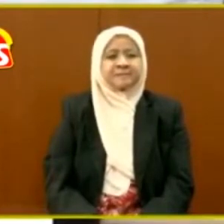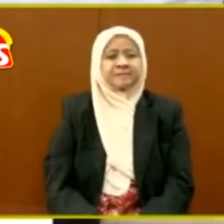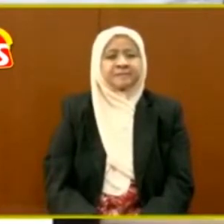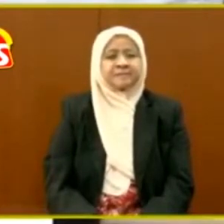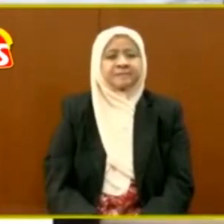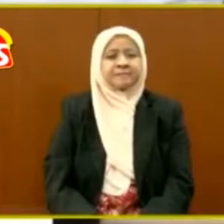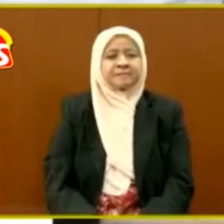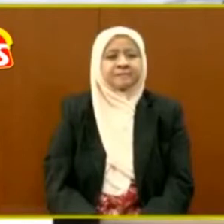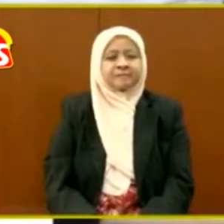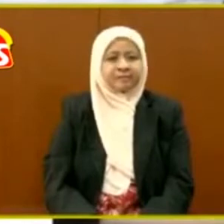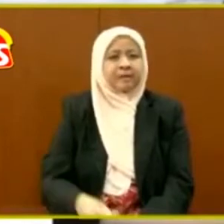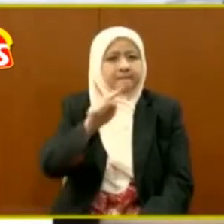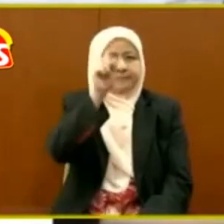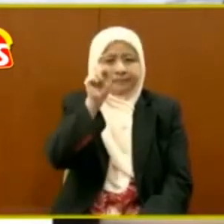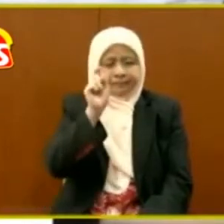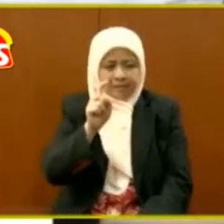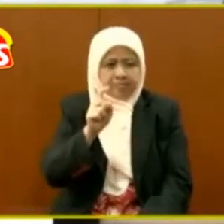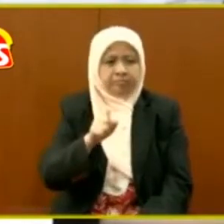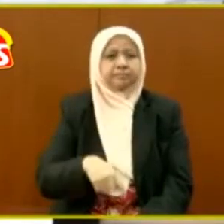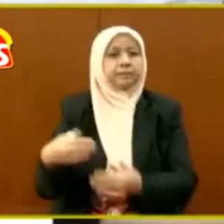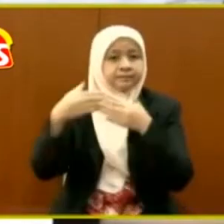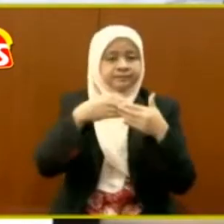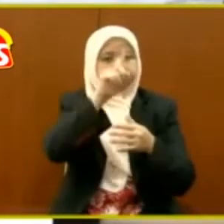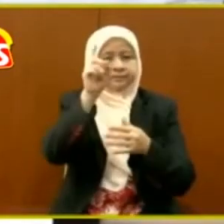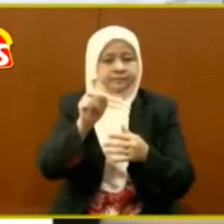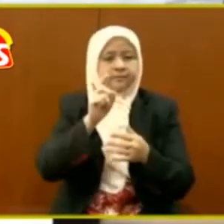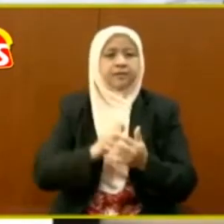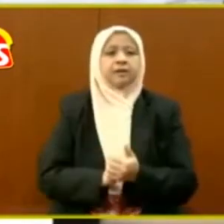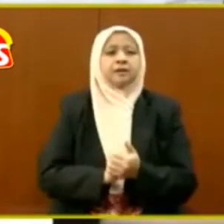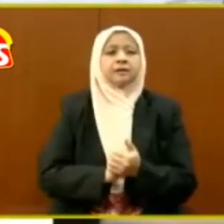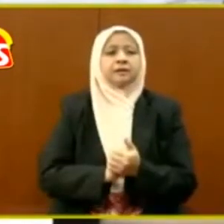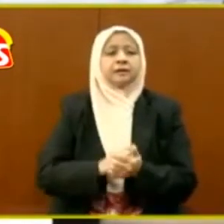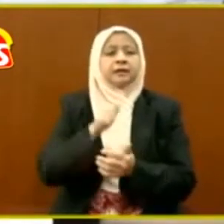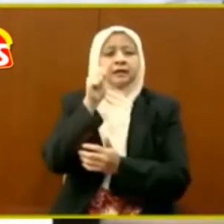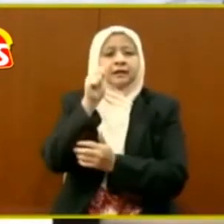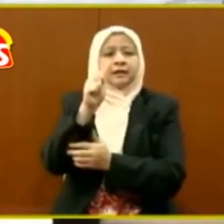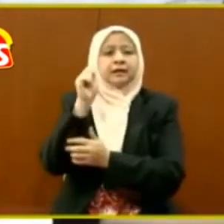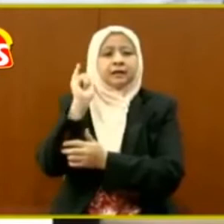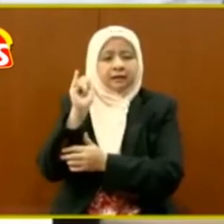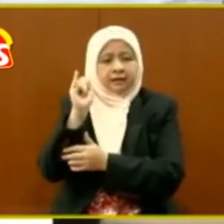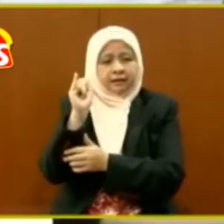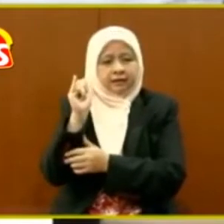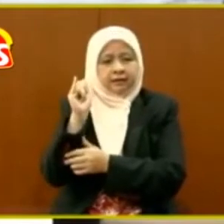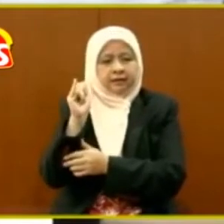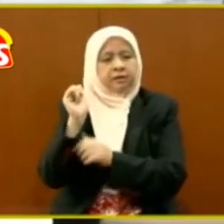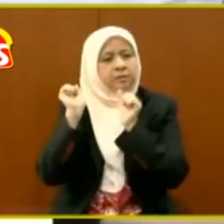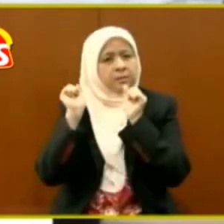jadi persoalan Joe Saya nak tanya ayah fokus ini dapat